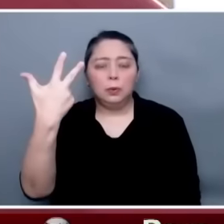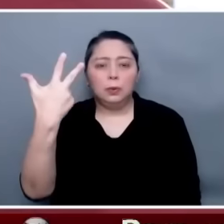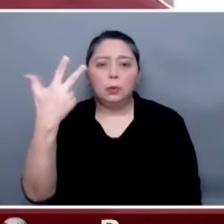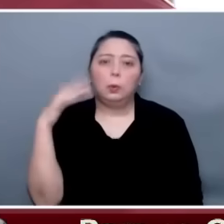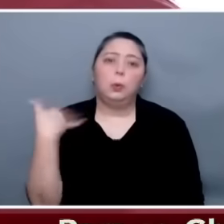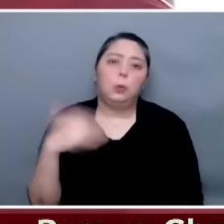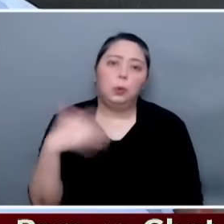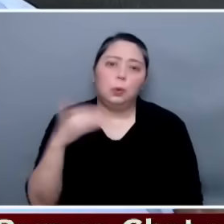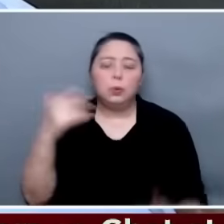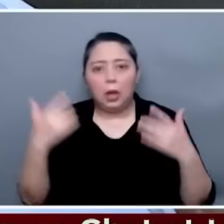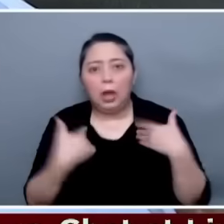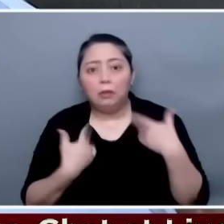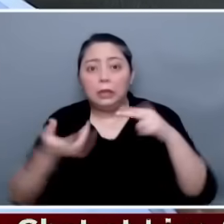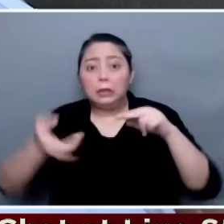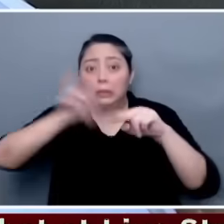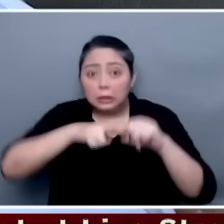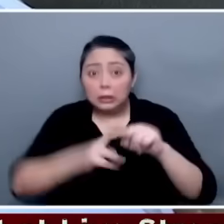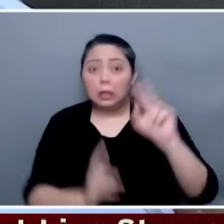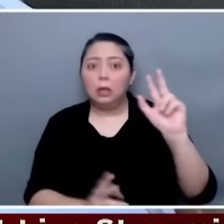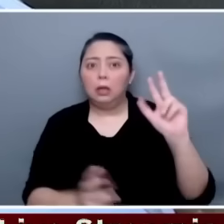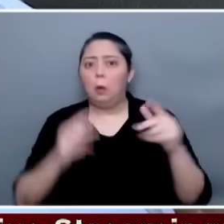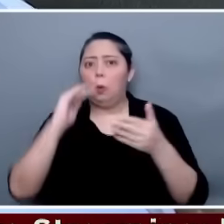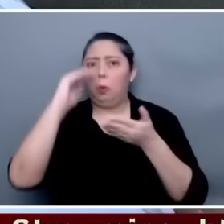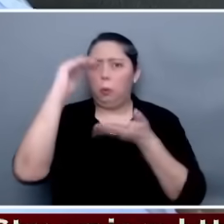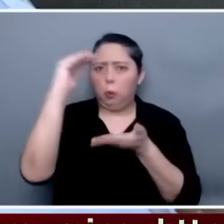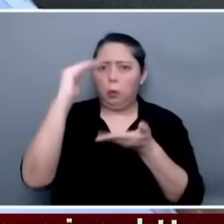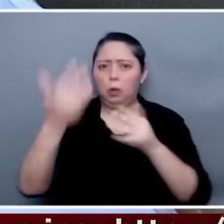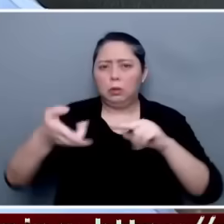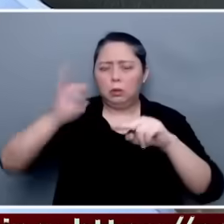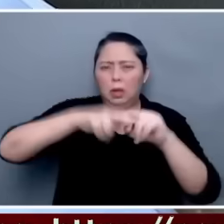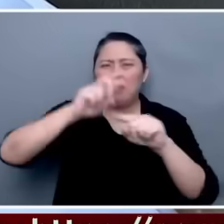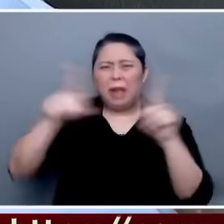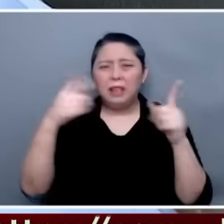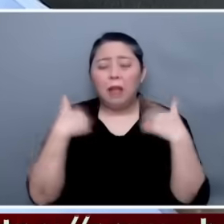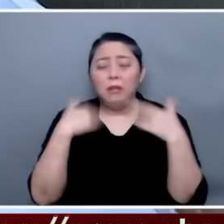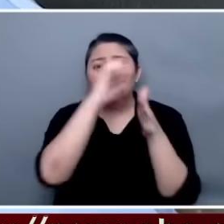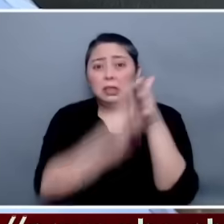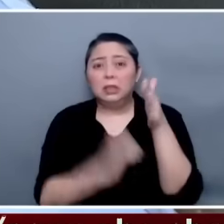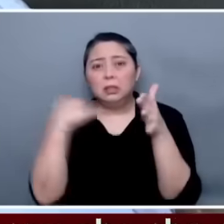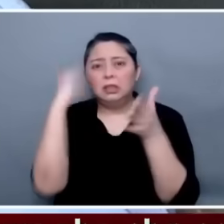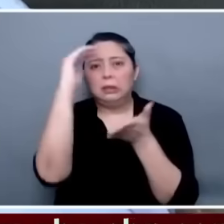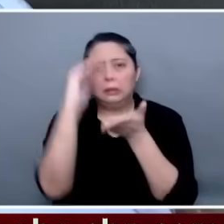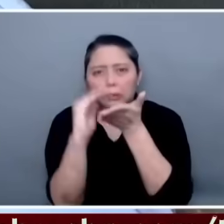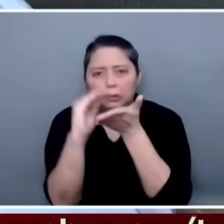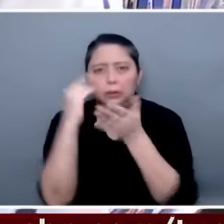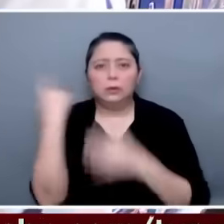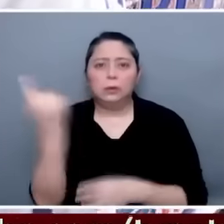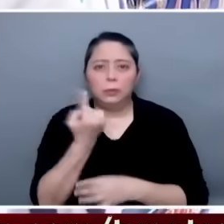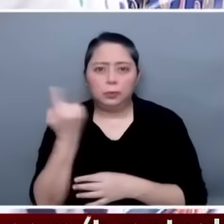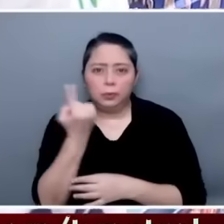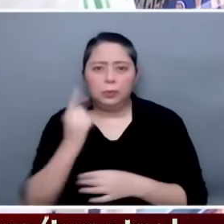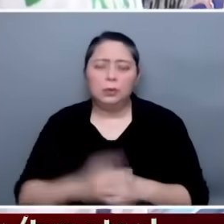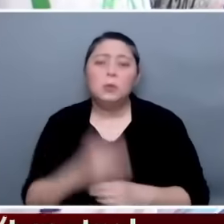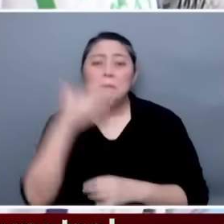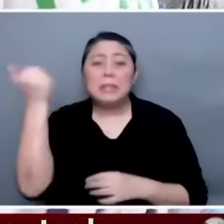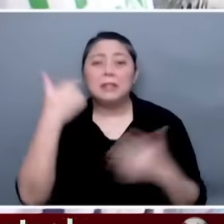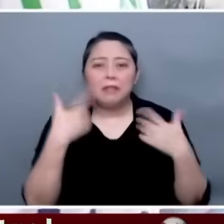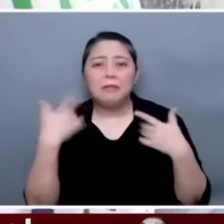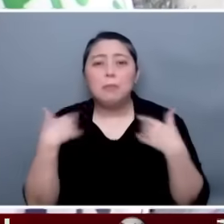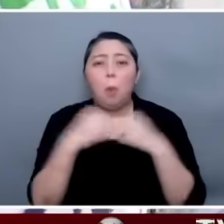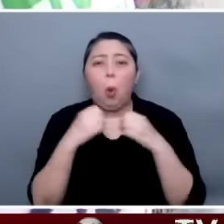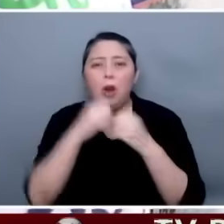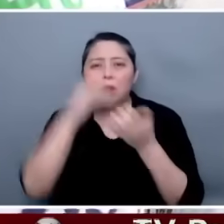maliit lang ang ibababa nila. Kailangan pong ibaba pa. Mas maganda po pag bumaba pa. Ang